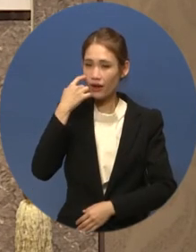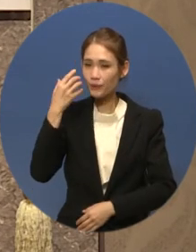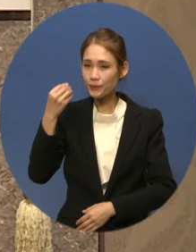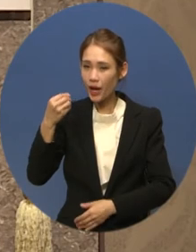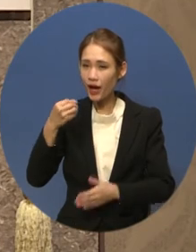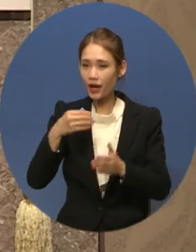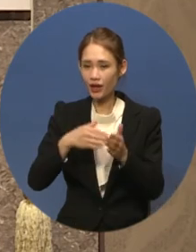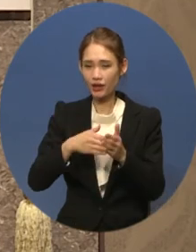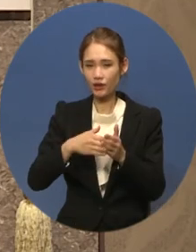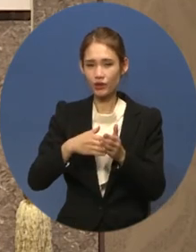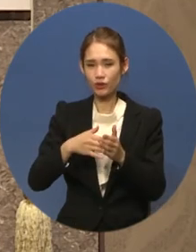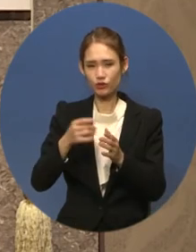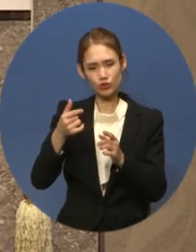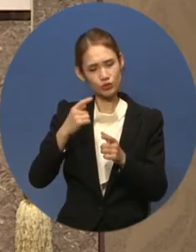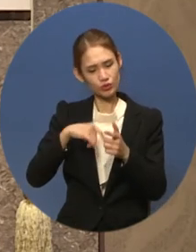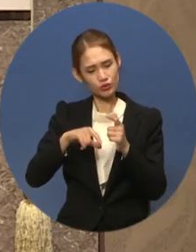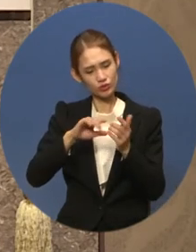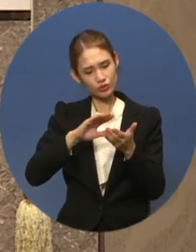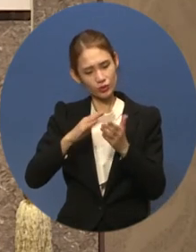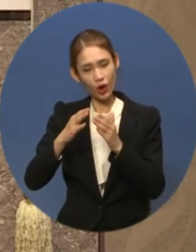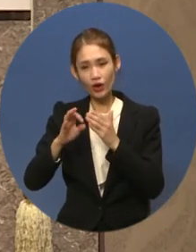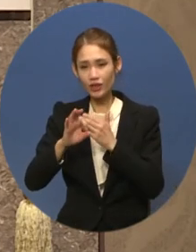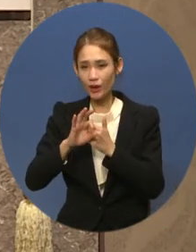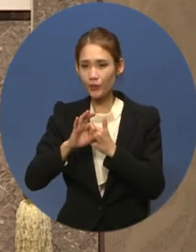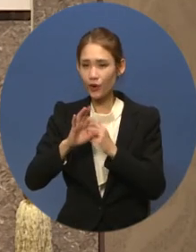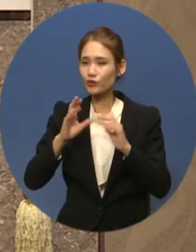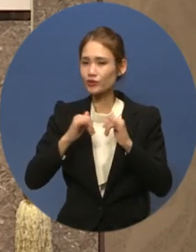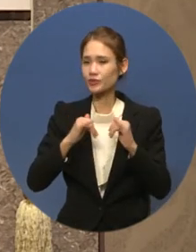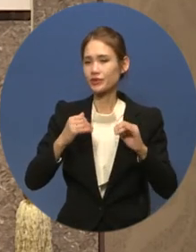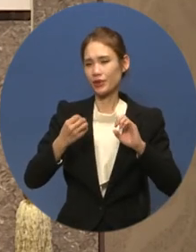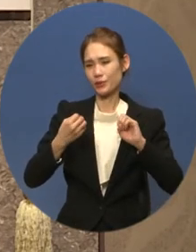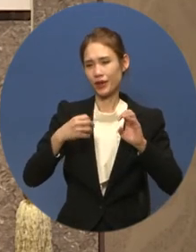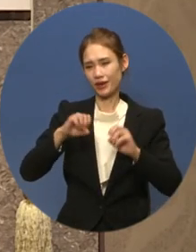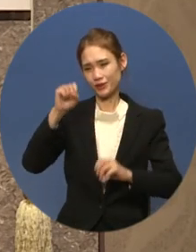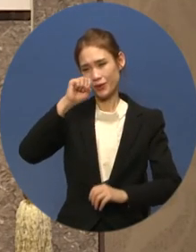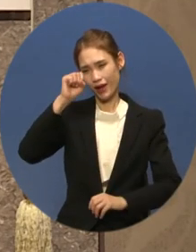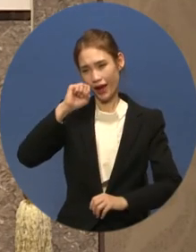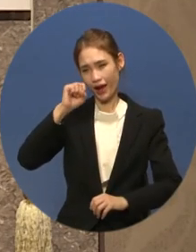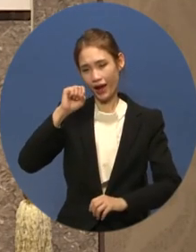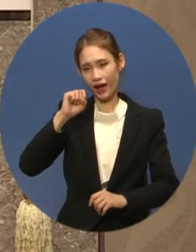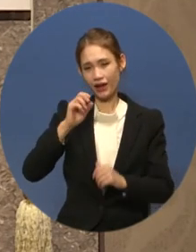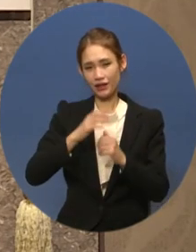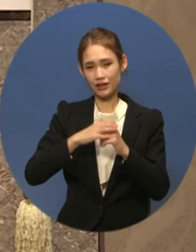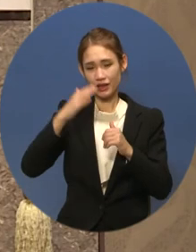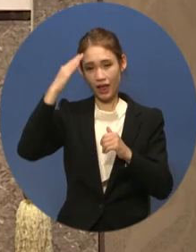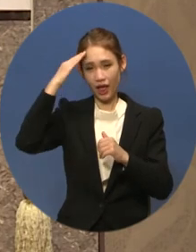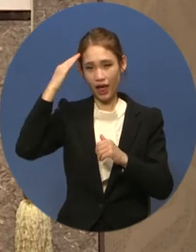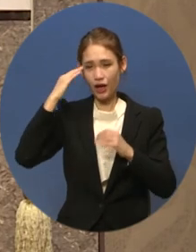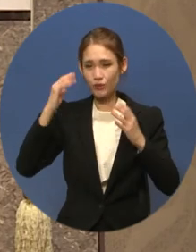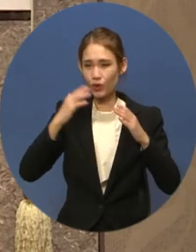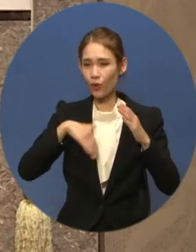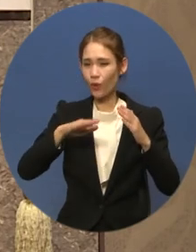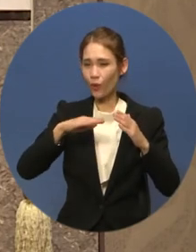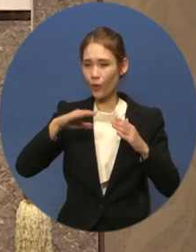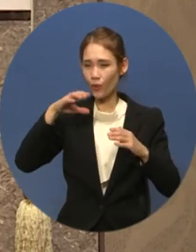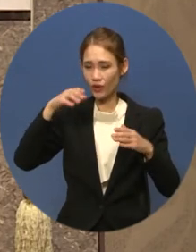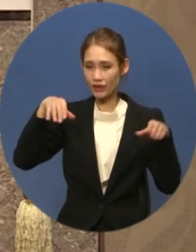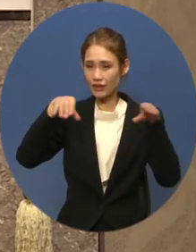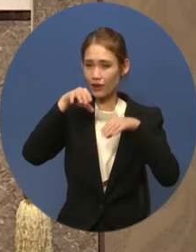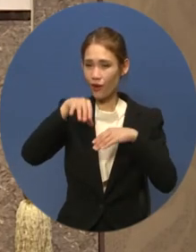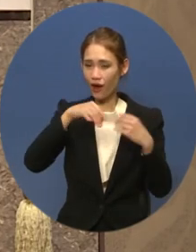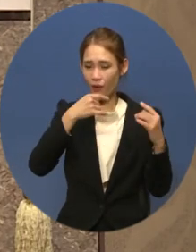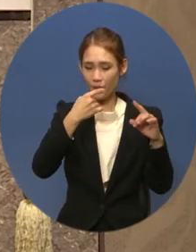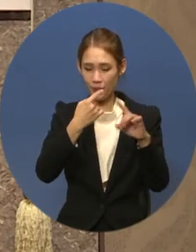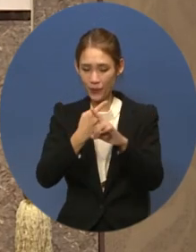조금만 공공기관이 변하면 국민들이 너무나 좋아 하십니다 어 대한민국 공공기관 2 바뀌고 있네요 오 정말 달라졌어요